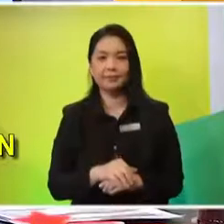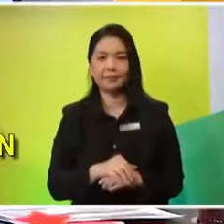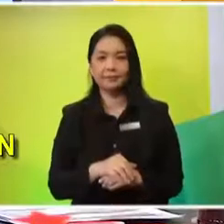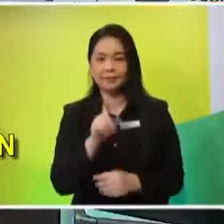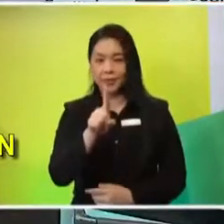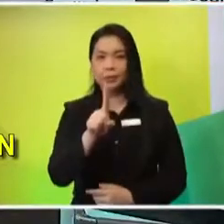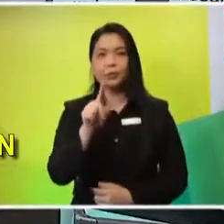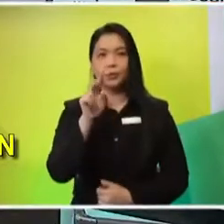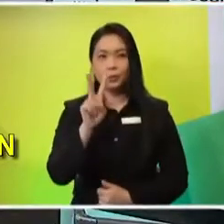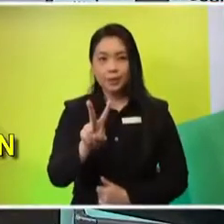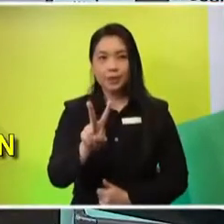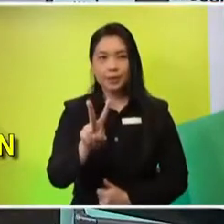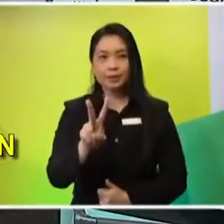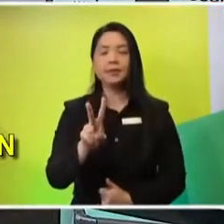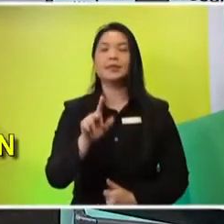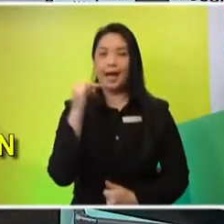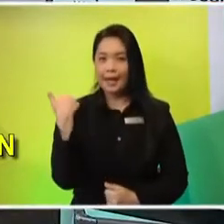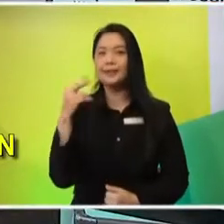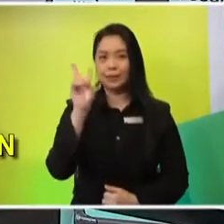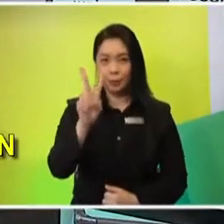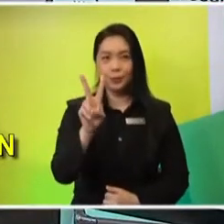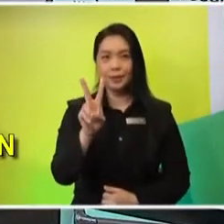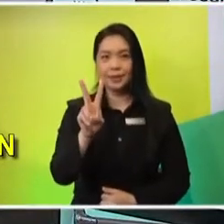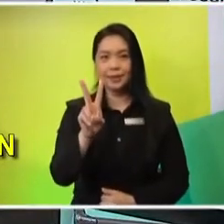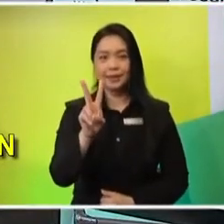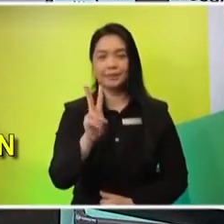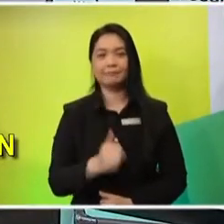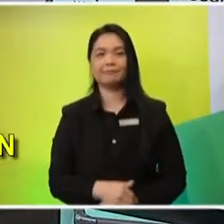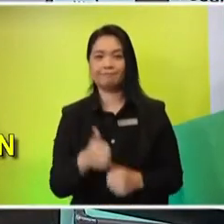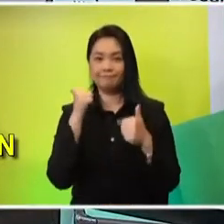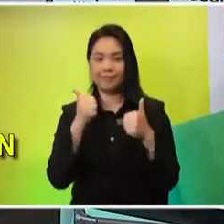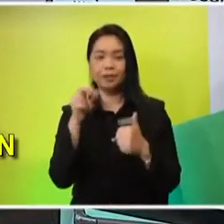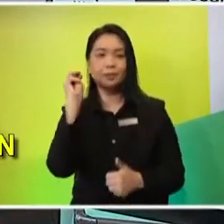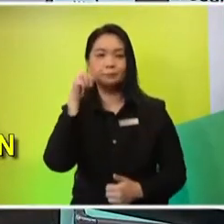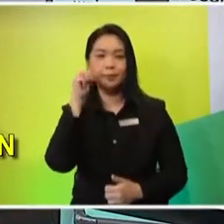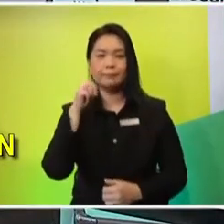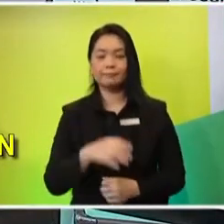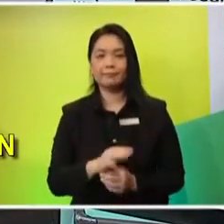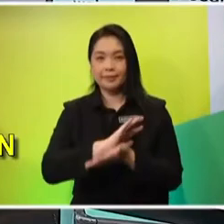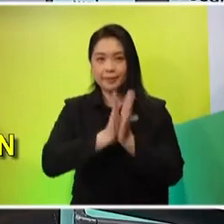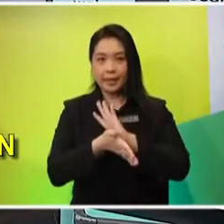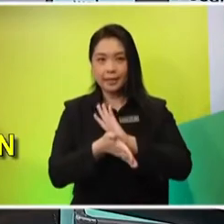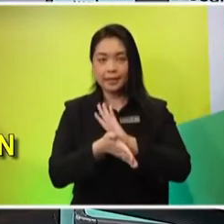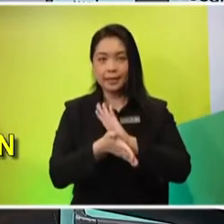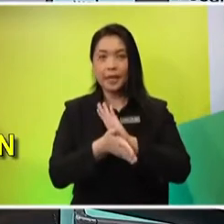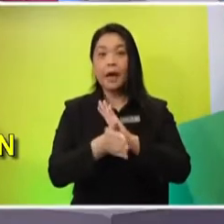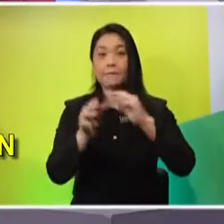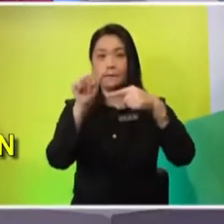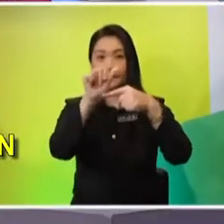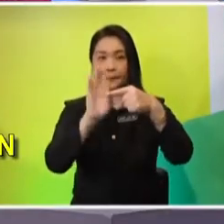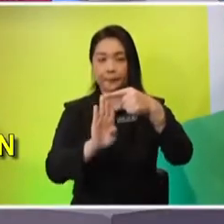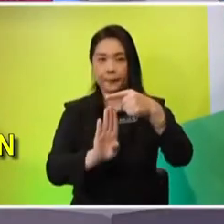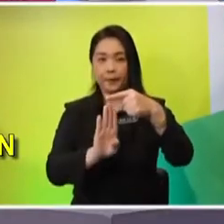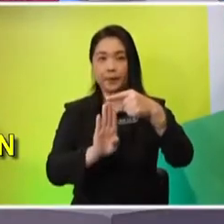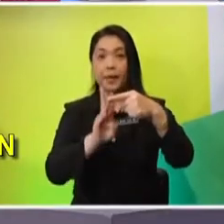kira satu, dua. Ada dua. Bagus, Mira. Jadi, pecahan yang terbentuk